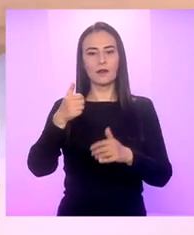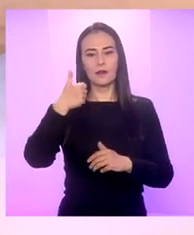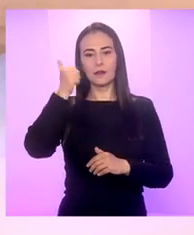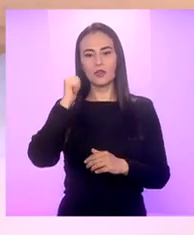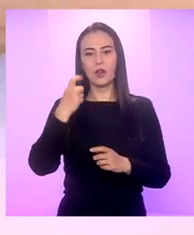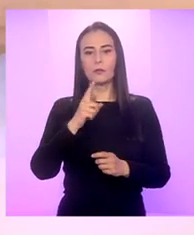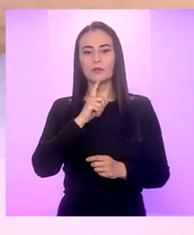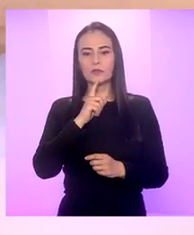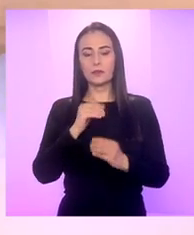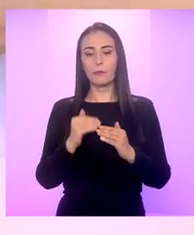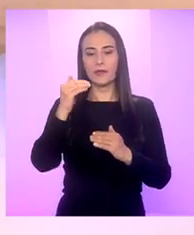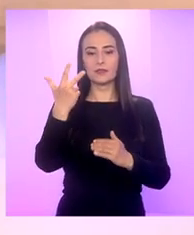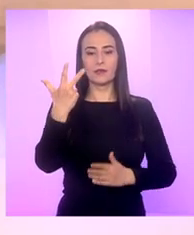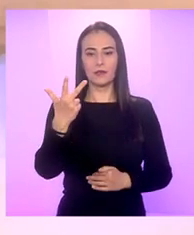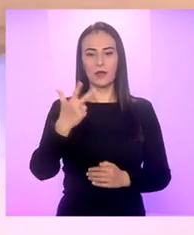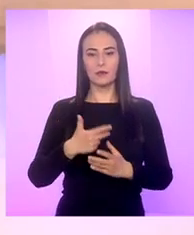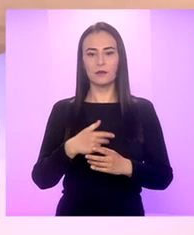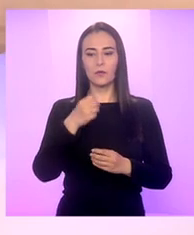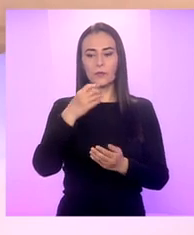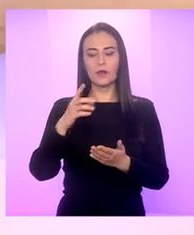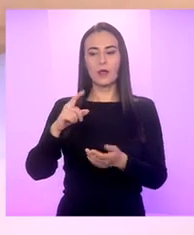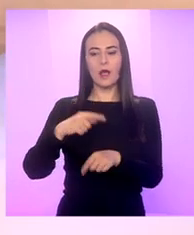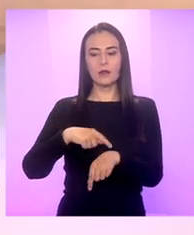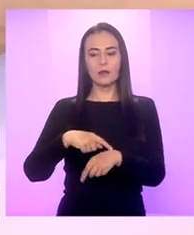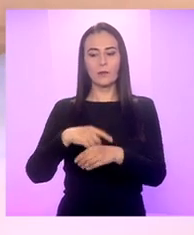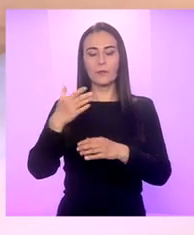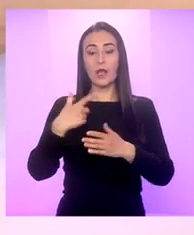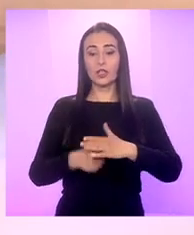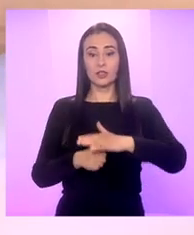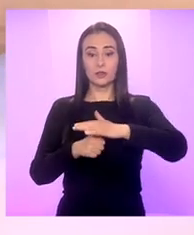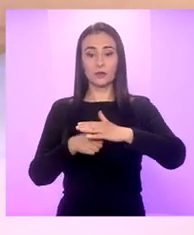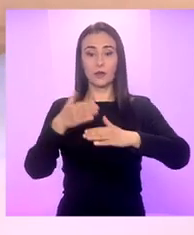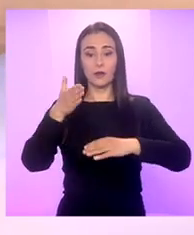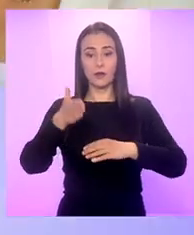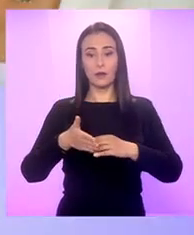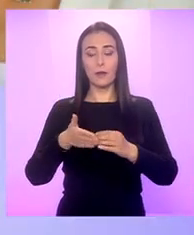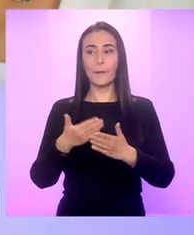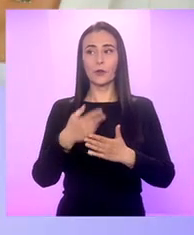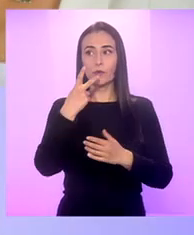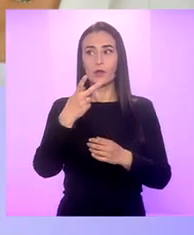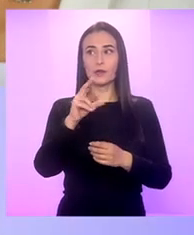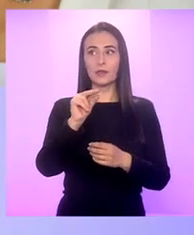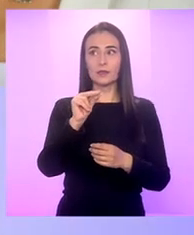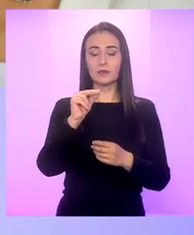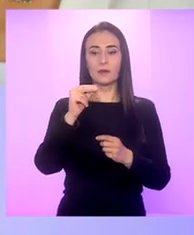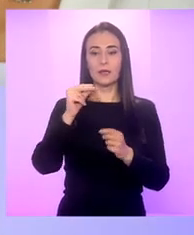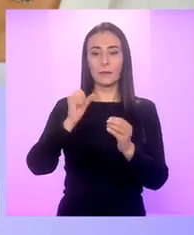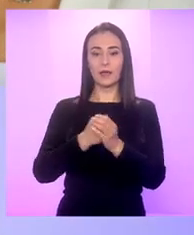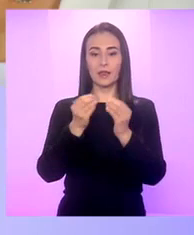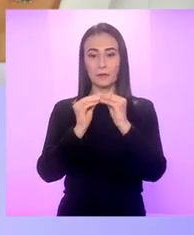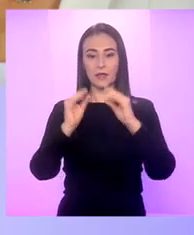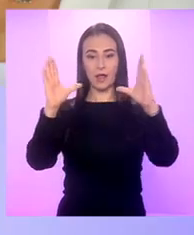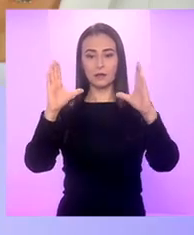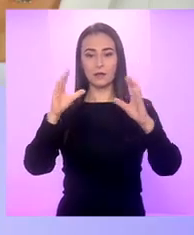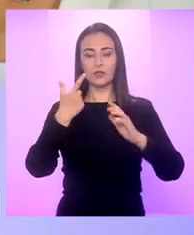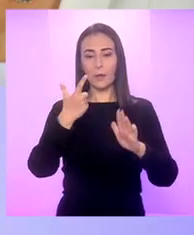fost puțin peste trei cea mai mare rată de incidență în capitală a fost pe 31 martie